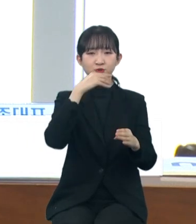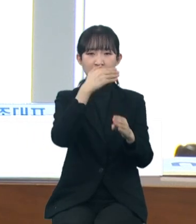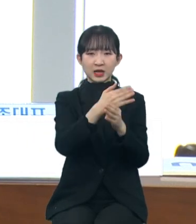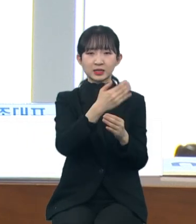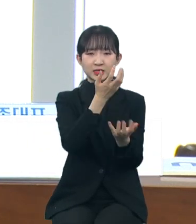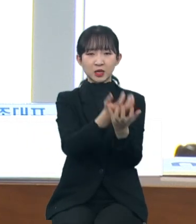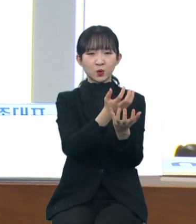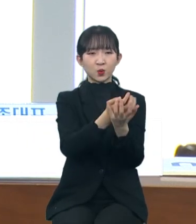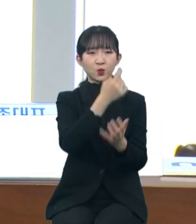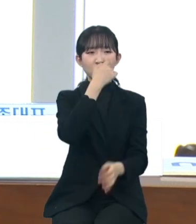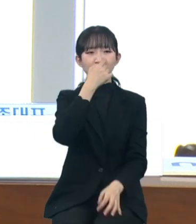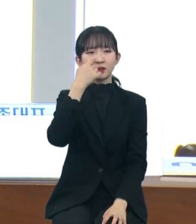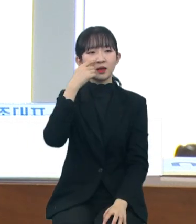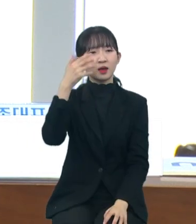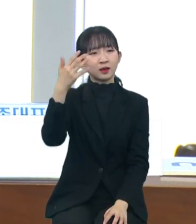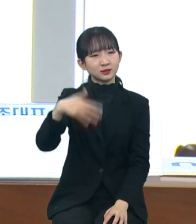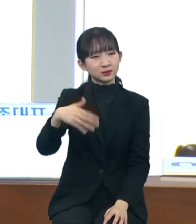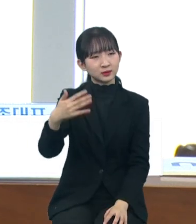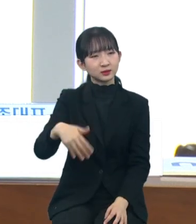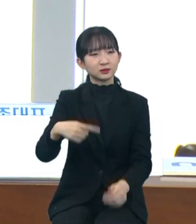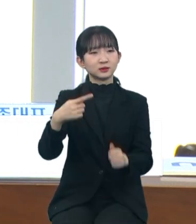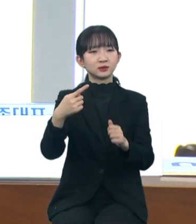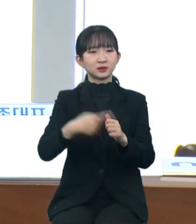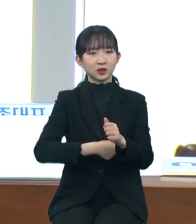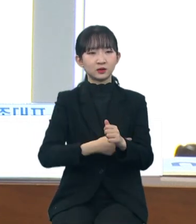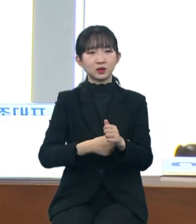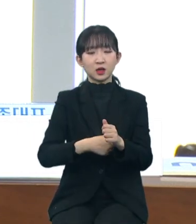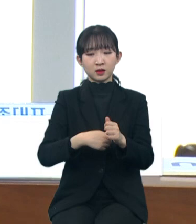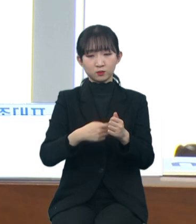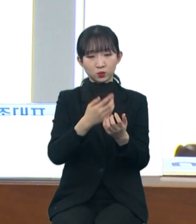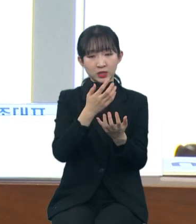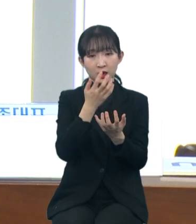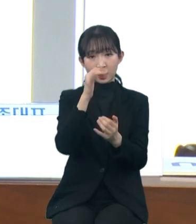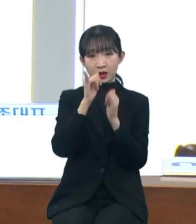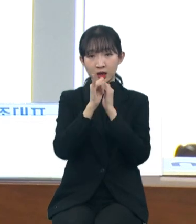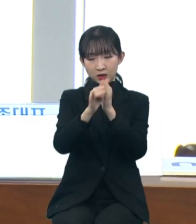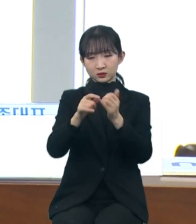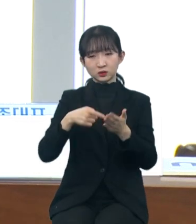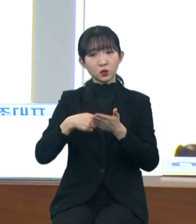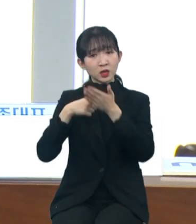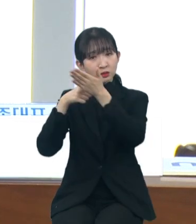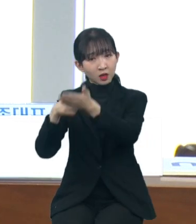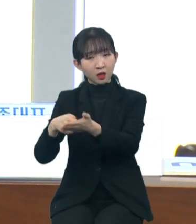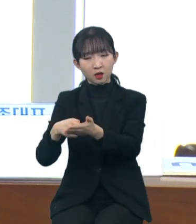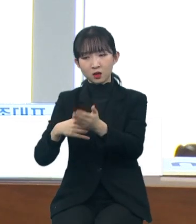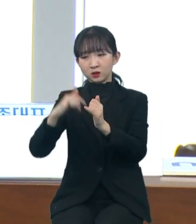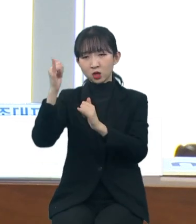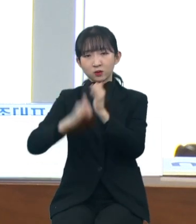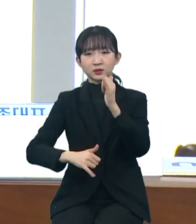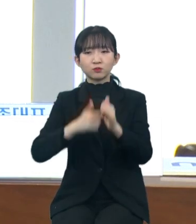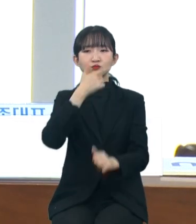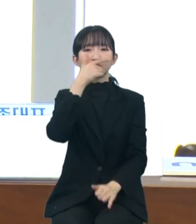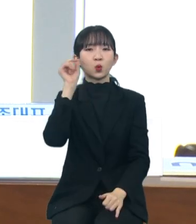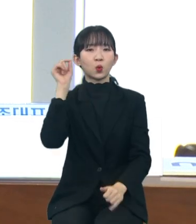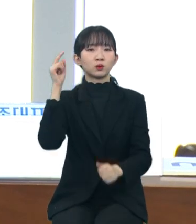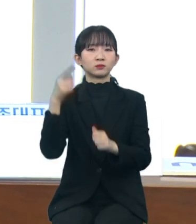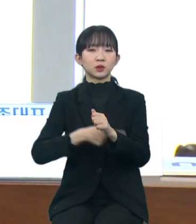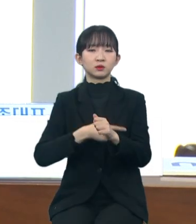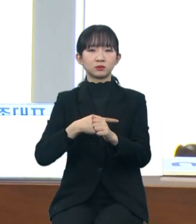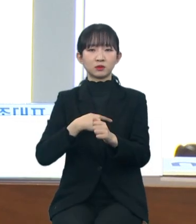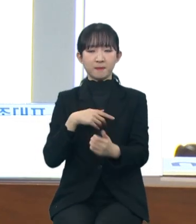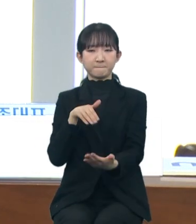조선학생 동계약서에 나온 내용을 정리하여 포상 신청을 했더니 객관적 자료가 미비하다 하여 최종 단계의